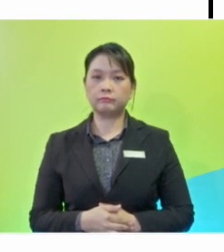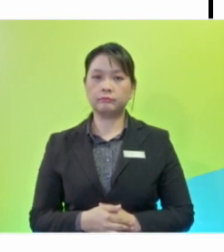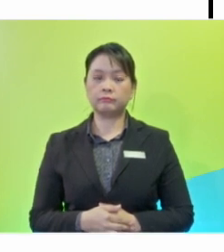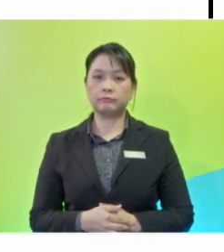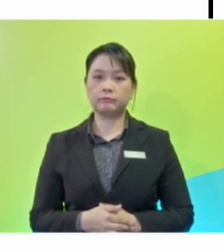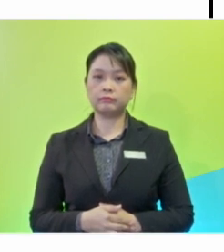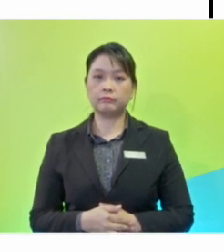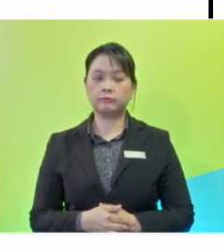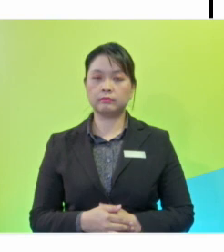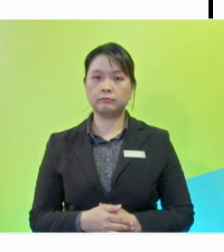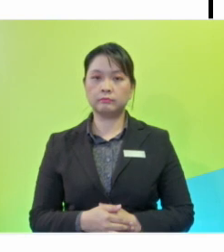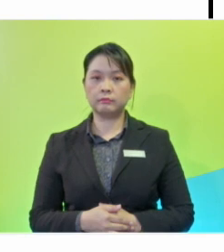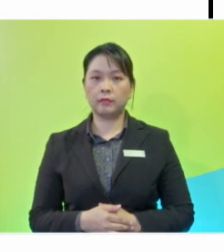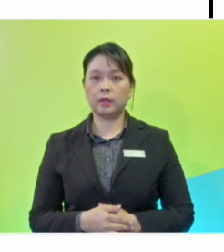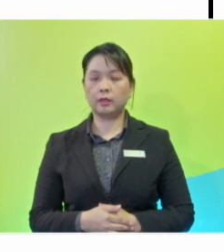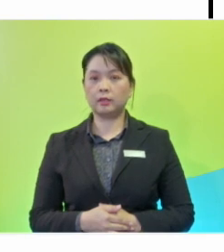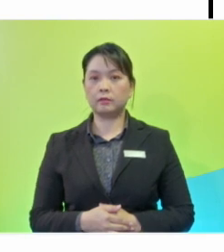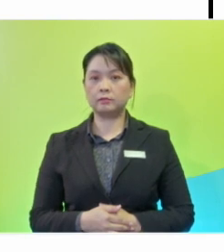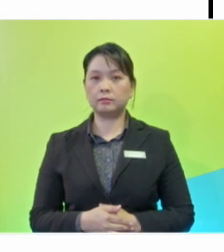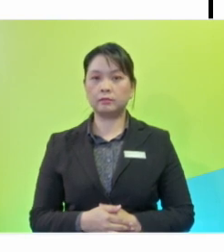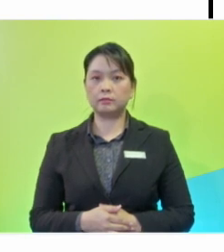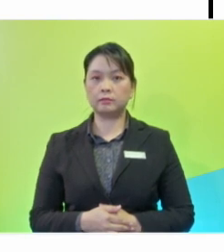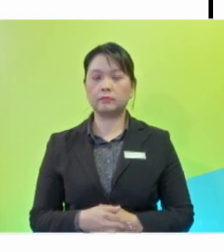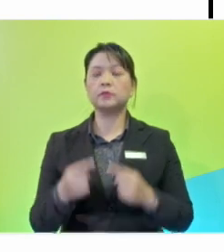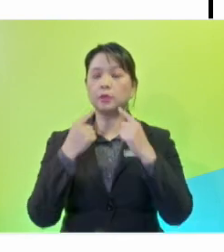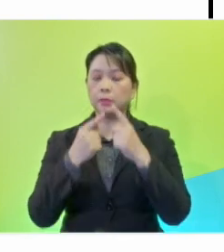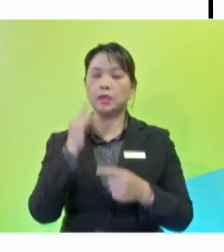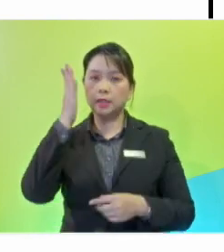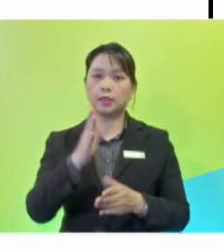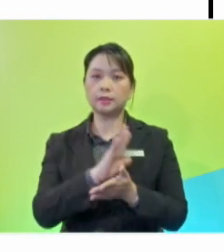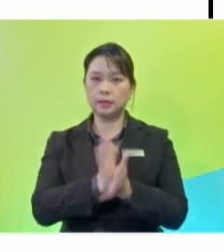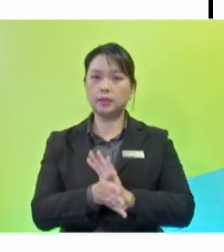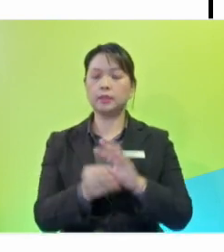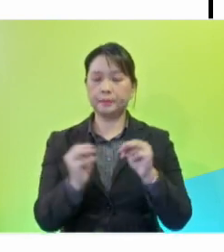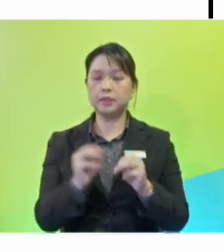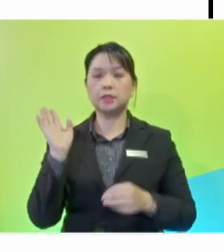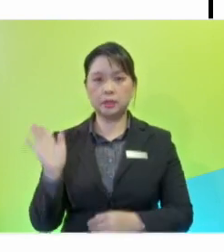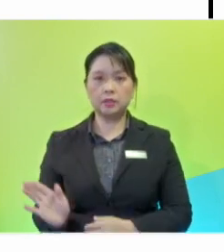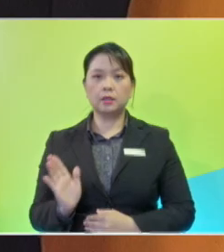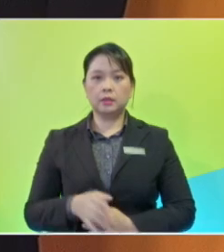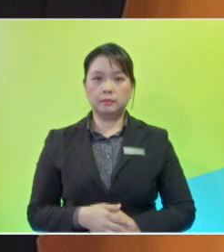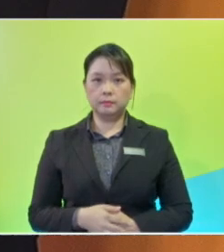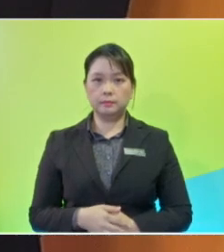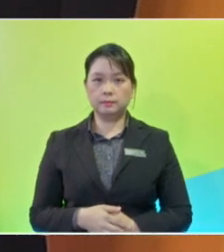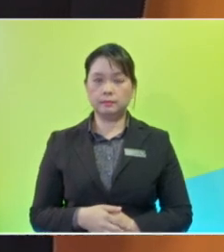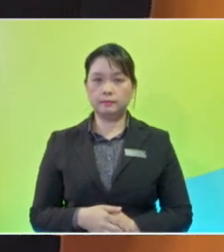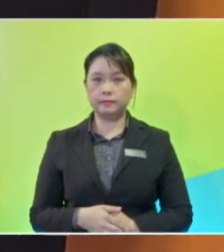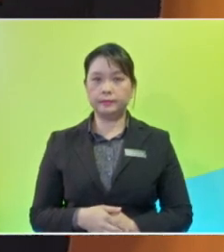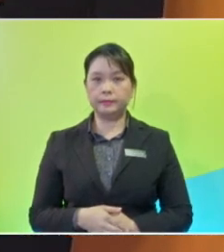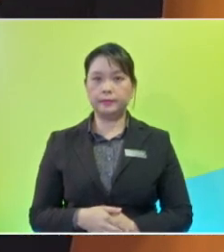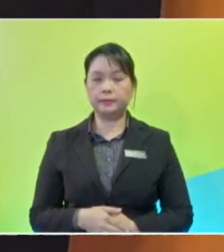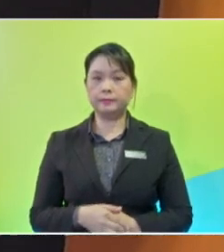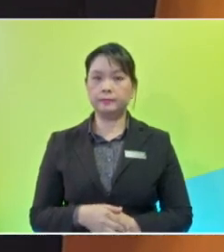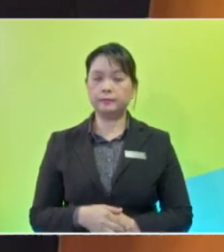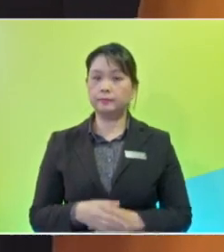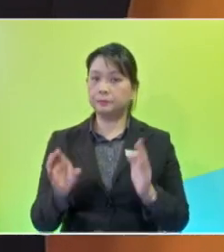dapat 8X + 3 sejauh 8 jadi 8X + 3/3 yaitu contoh soal